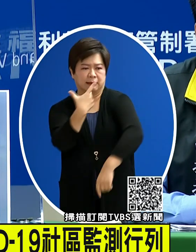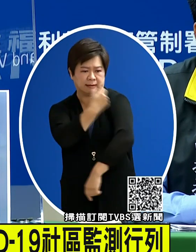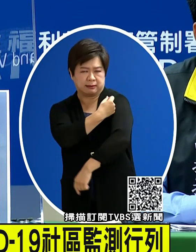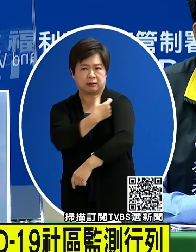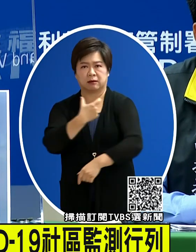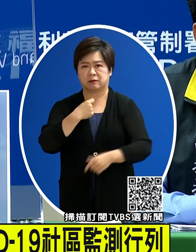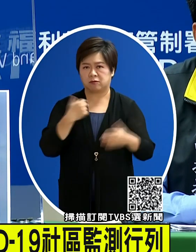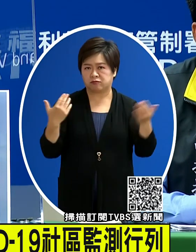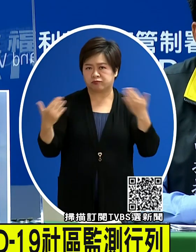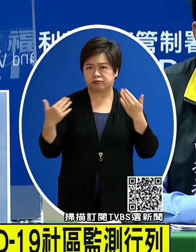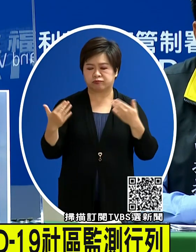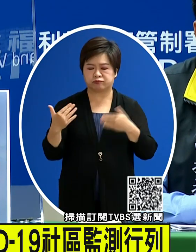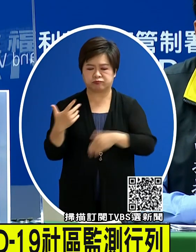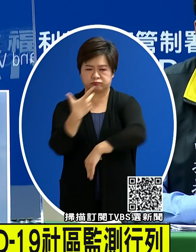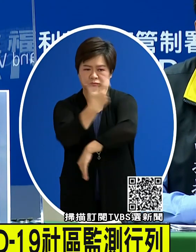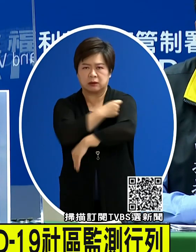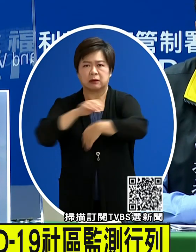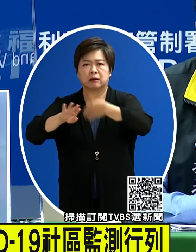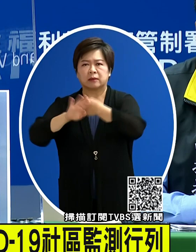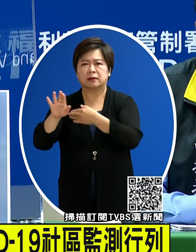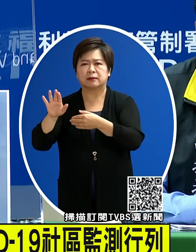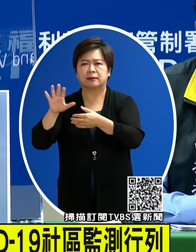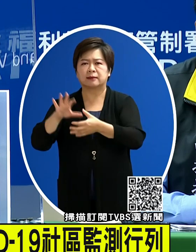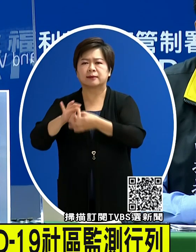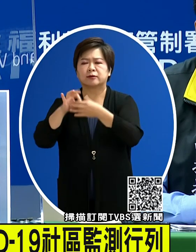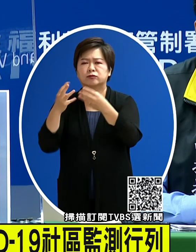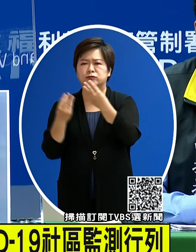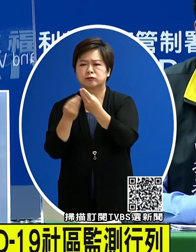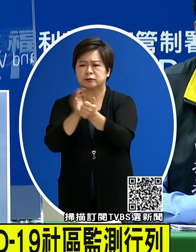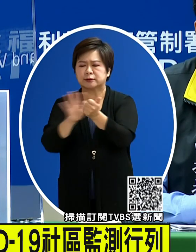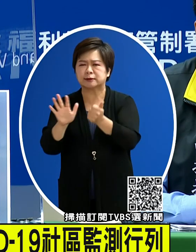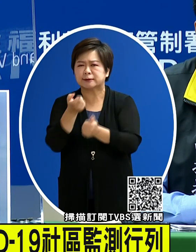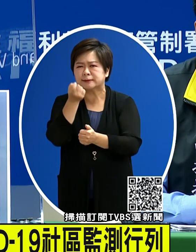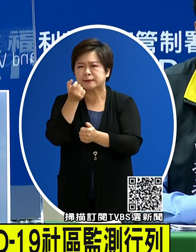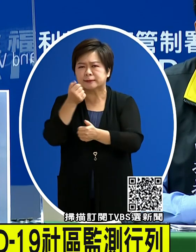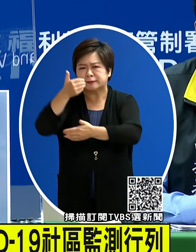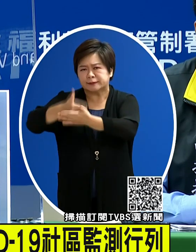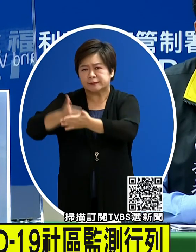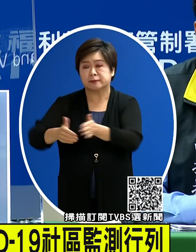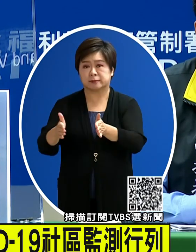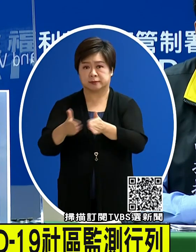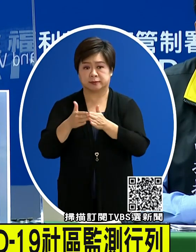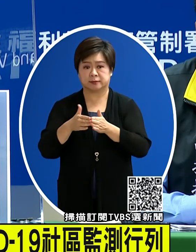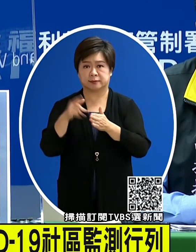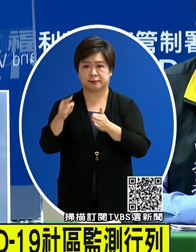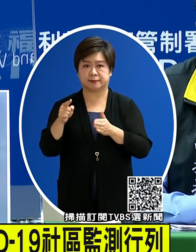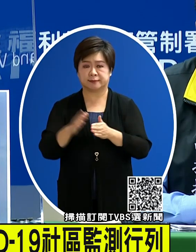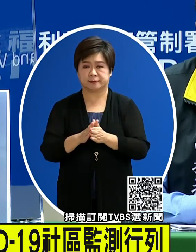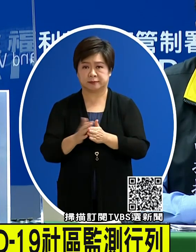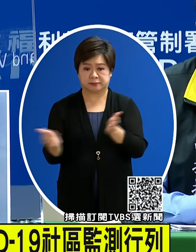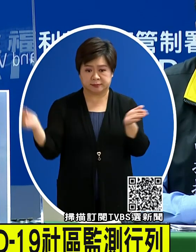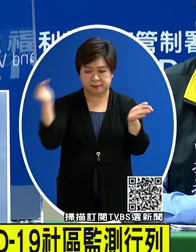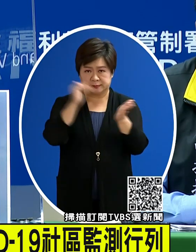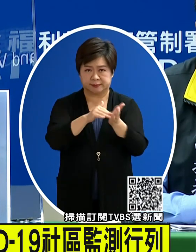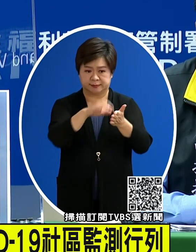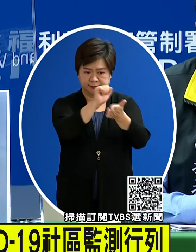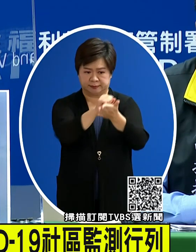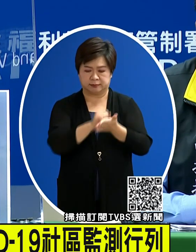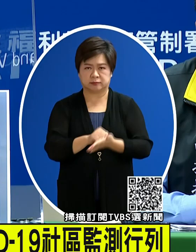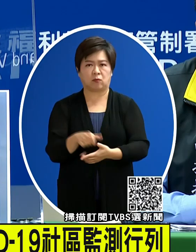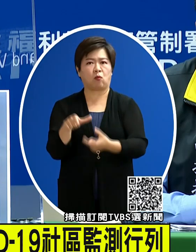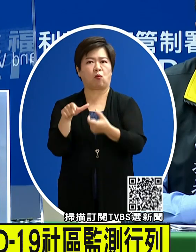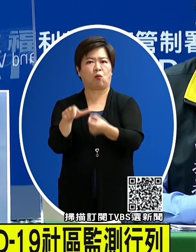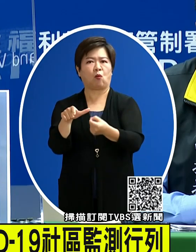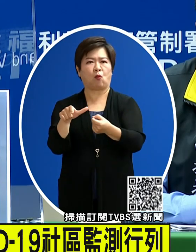楚，那受其他因素干扰的越少，那这样的结果能够比较能够做一个公正的